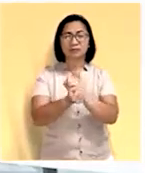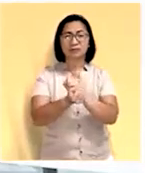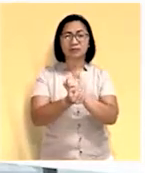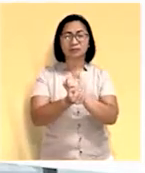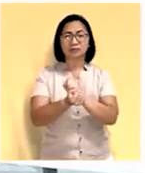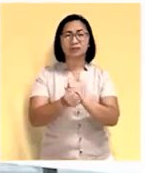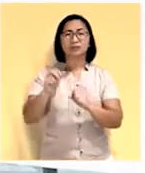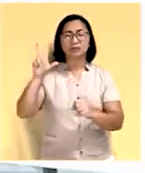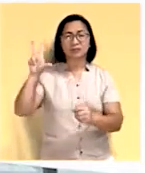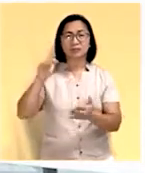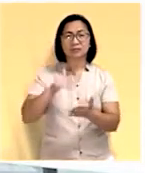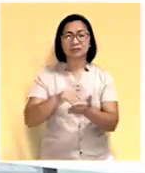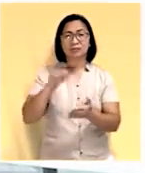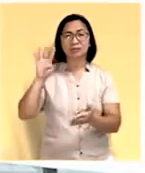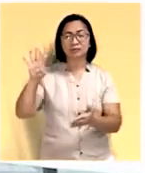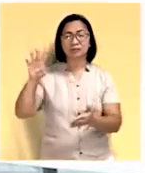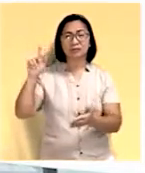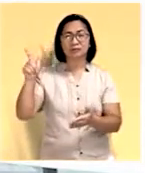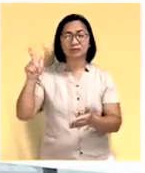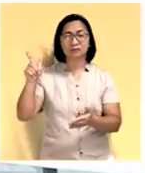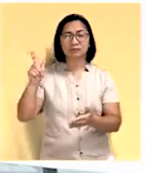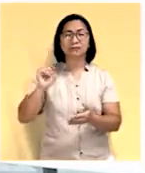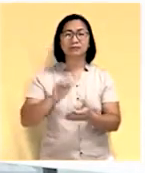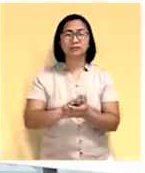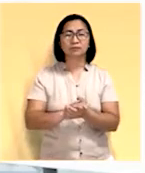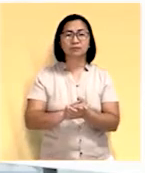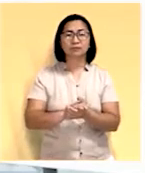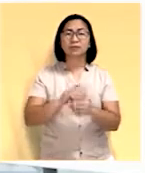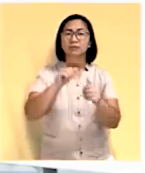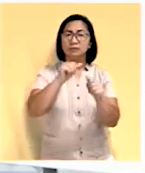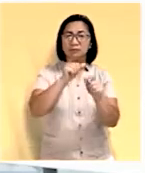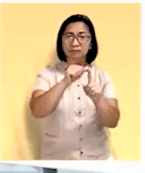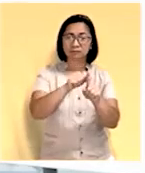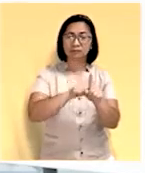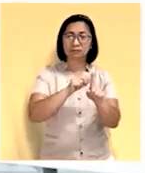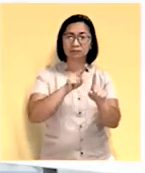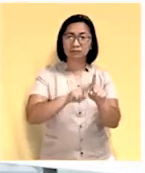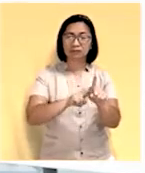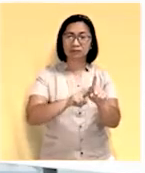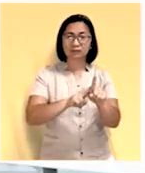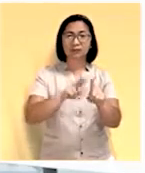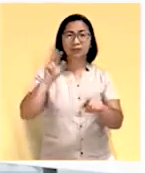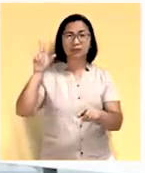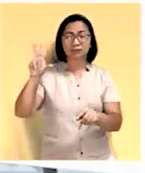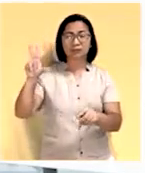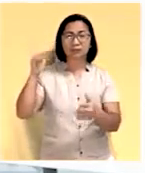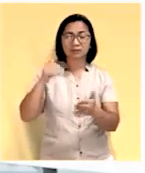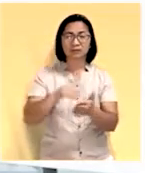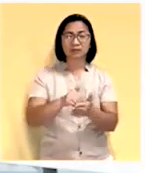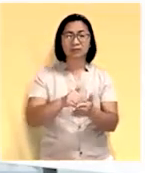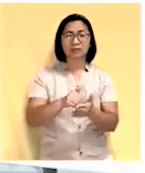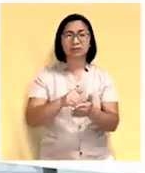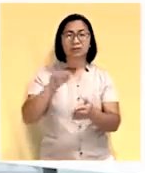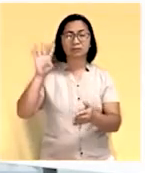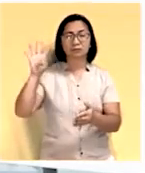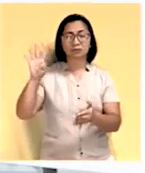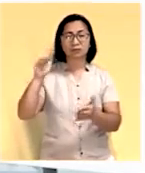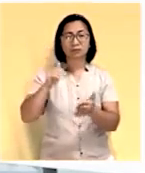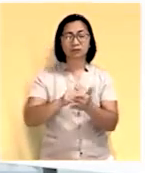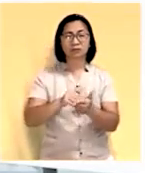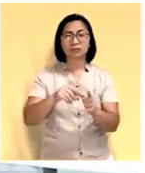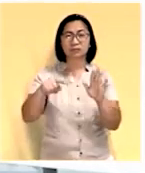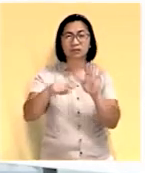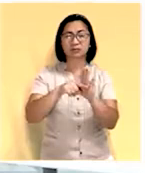3,420 para sa buwan ng August ay 3,000. 4,000 minus 3,000 is equal